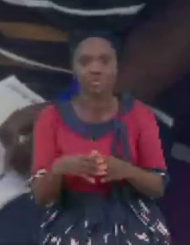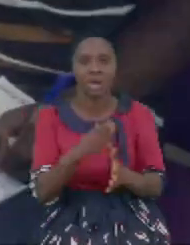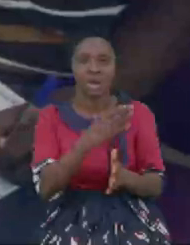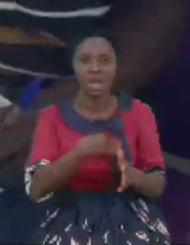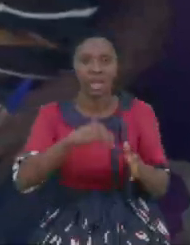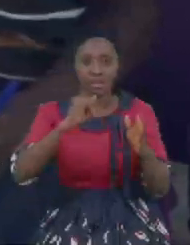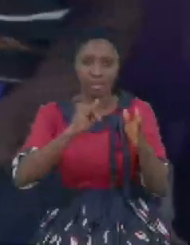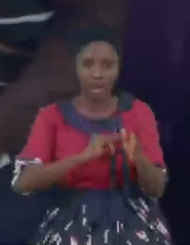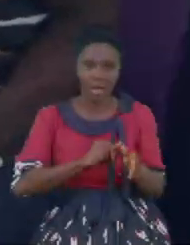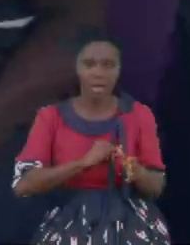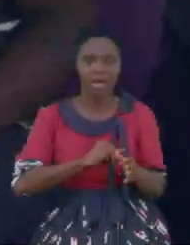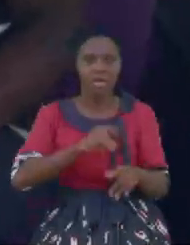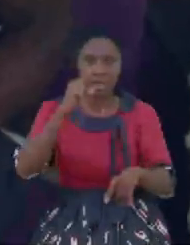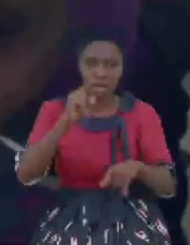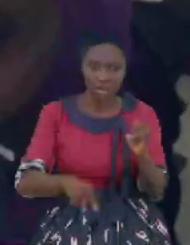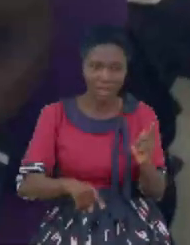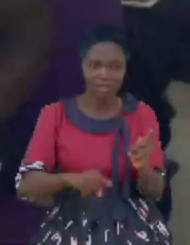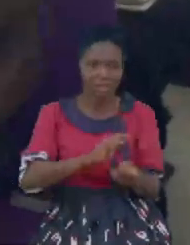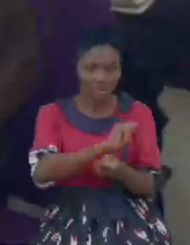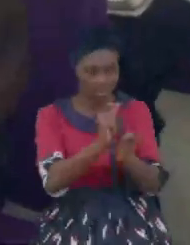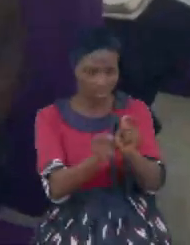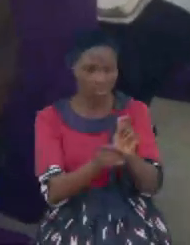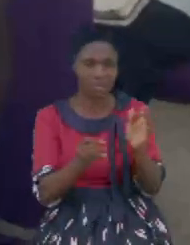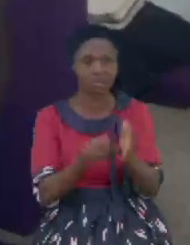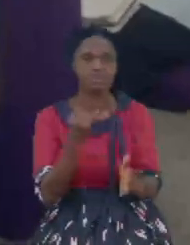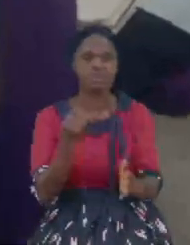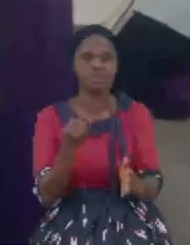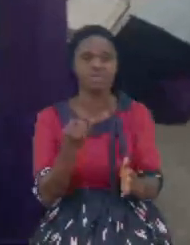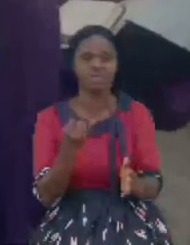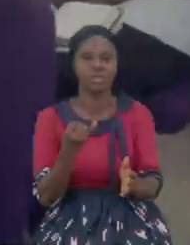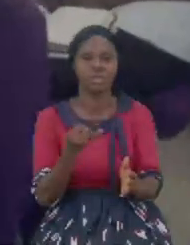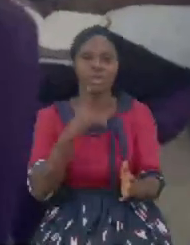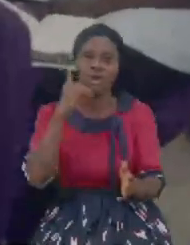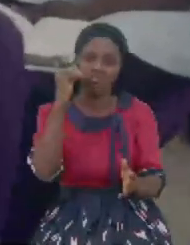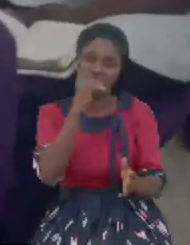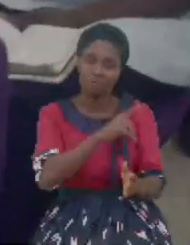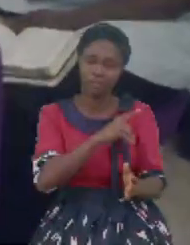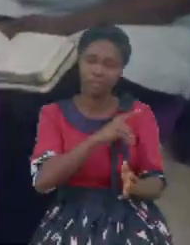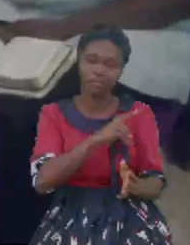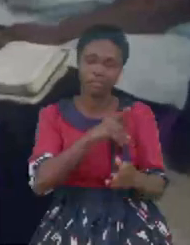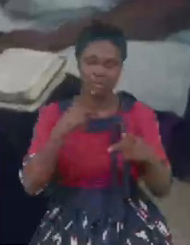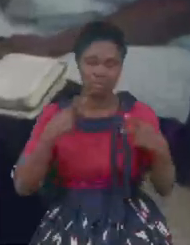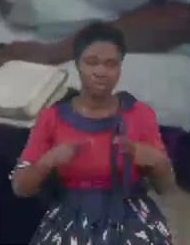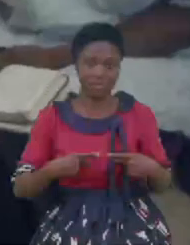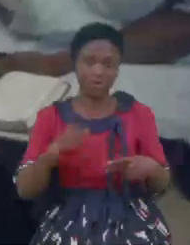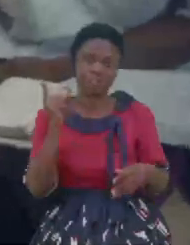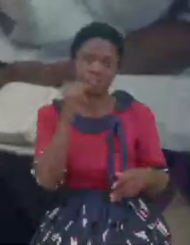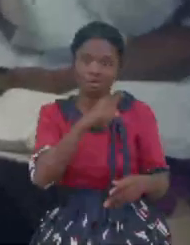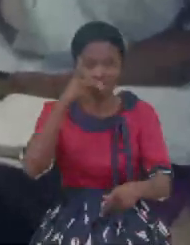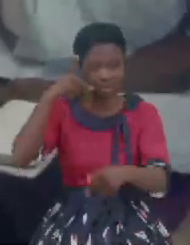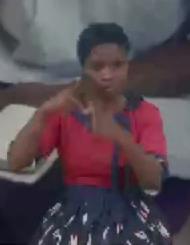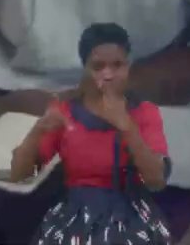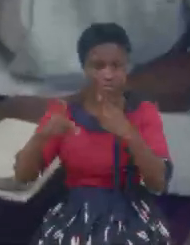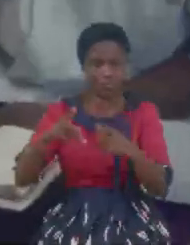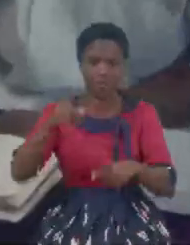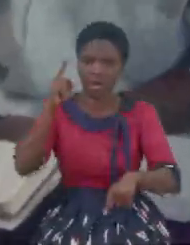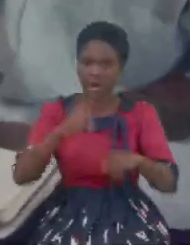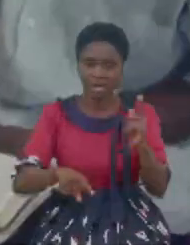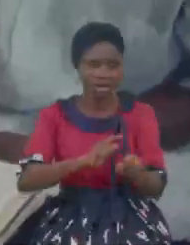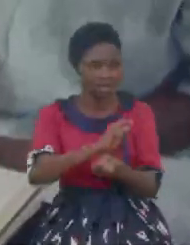le révoquerai point. Et Balaam ne peut le révoquer. Les faux prophètes ne le révoqueront pas.